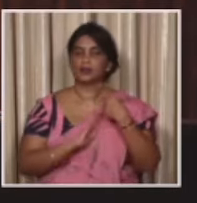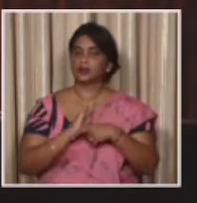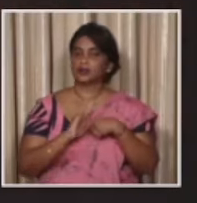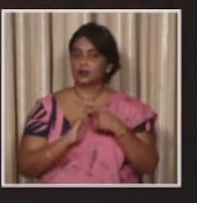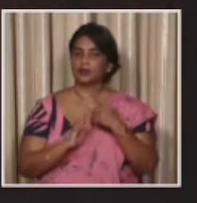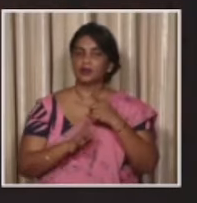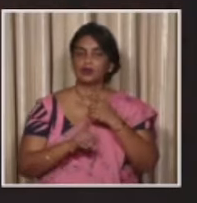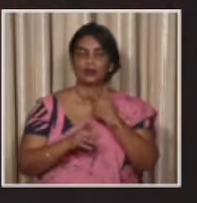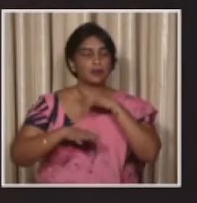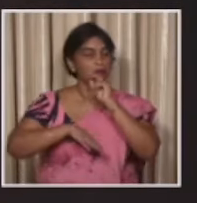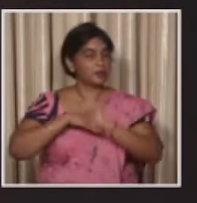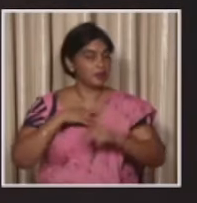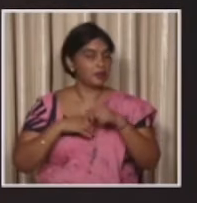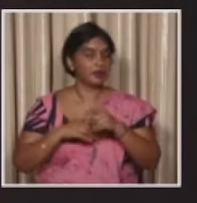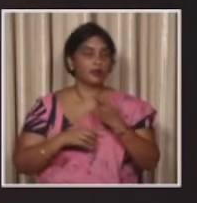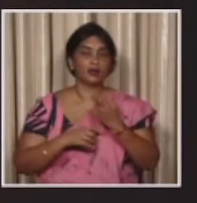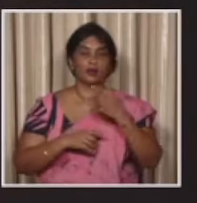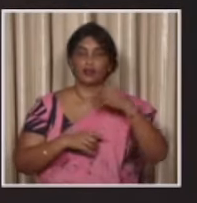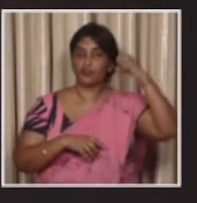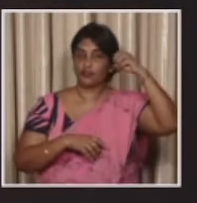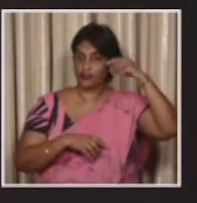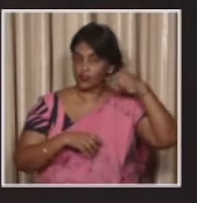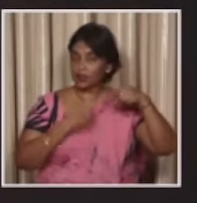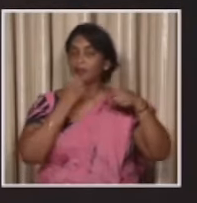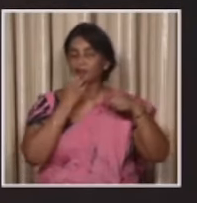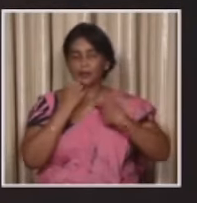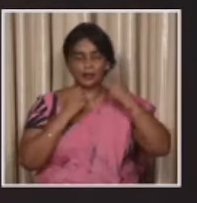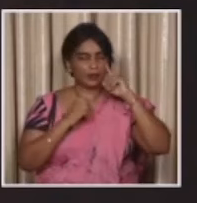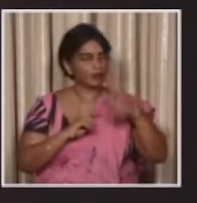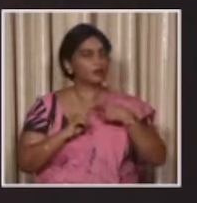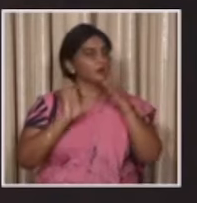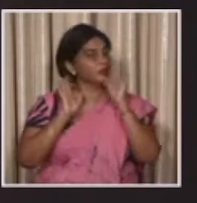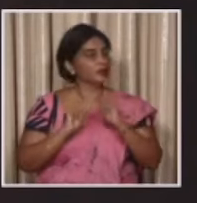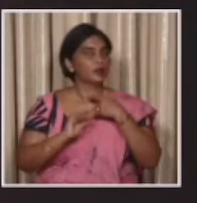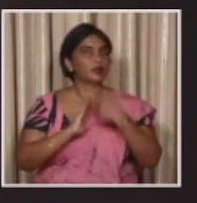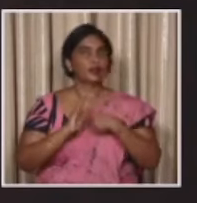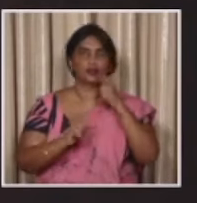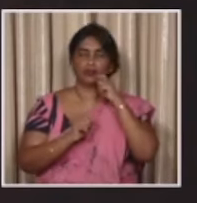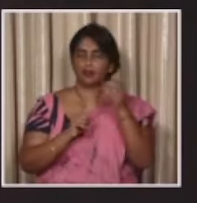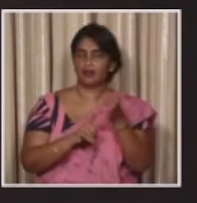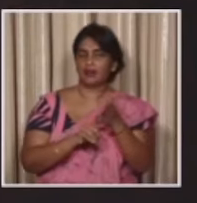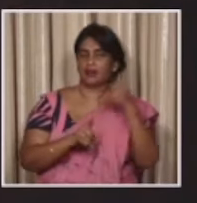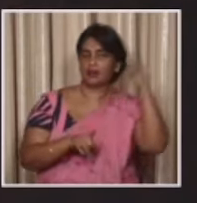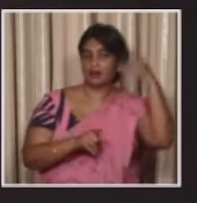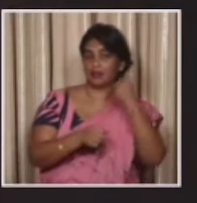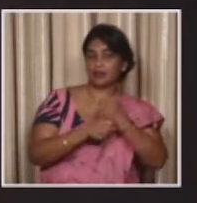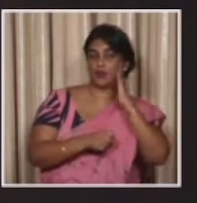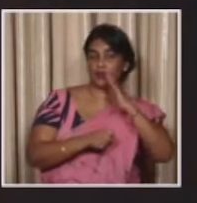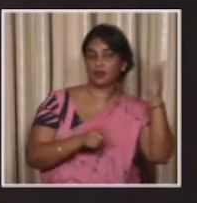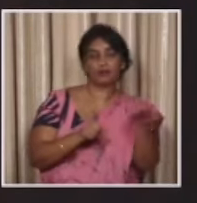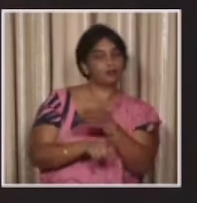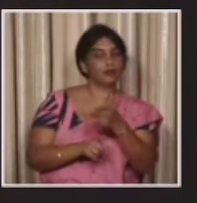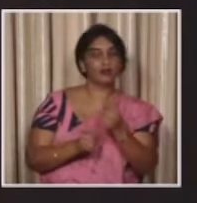මේ ජනන සැලැස්ම සාහසිකව හිතාමතා මේ රටේ ඉන්න බලල්ලත් ලව්වා